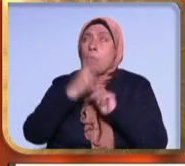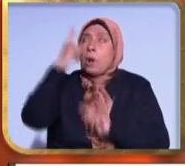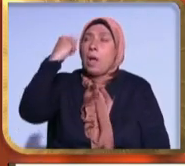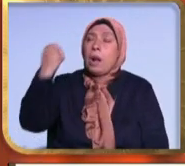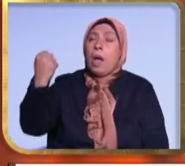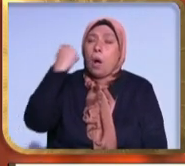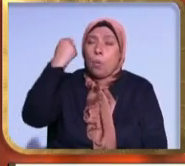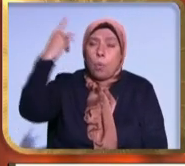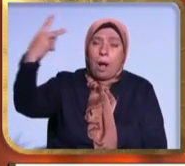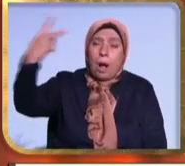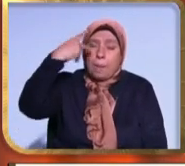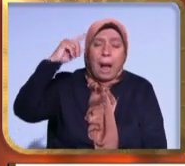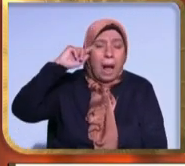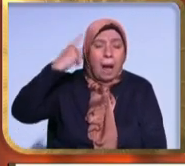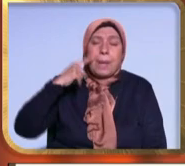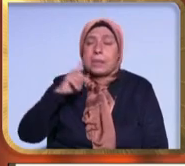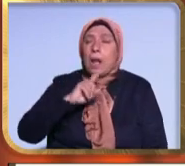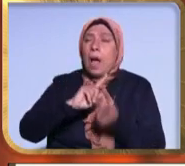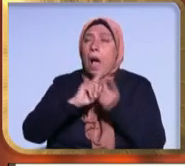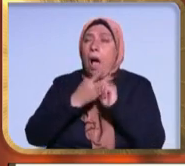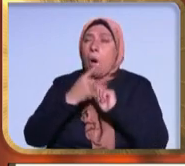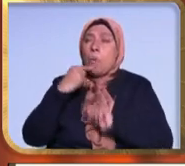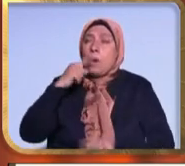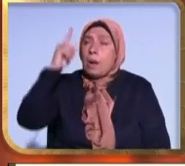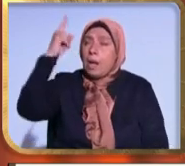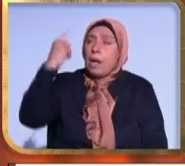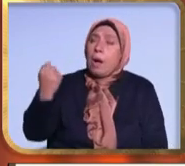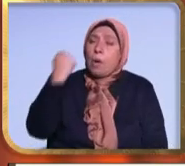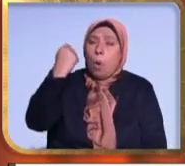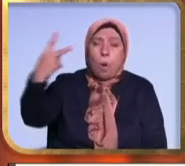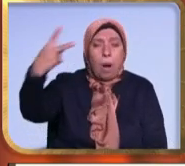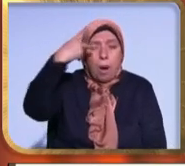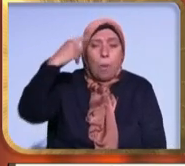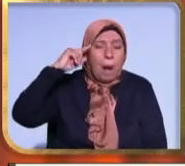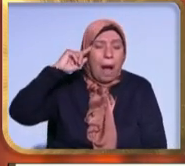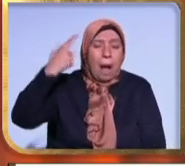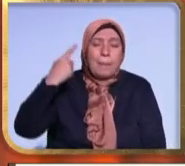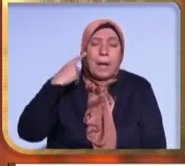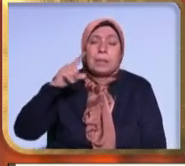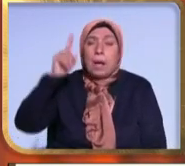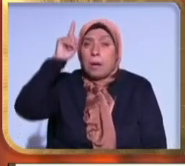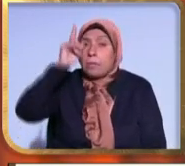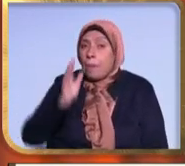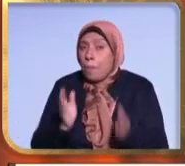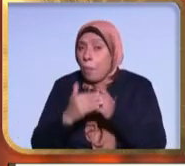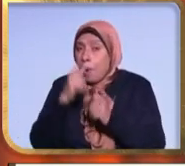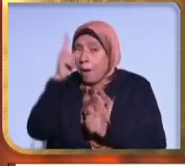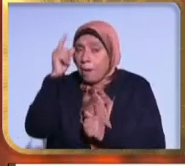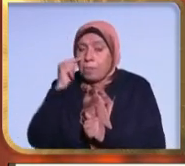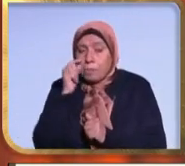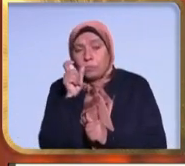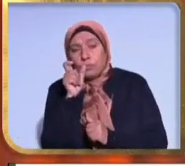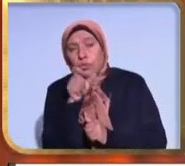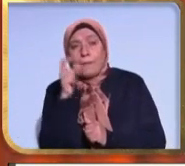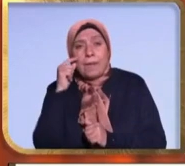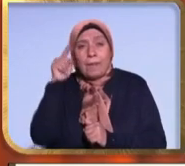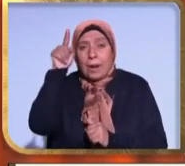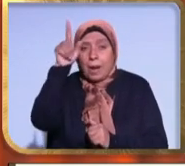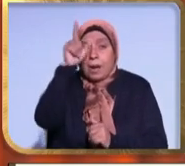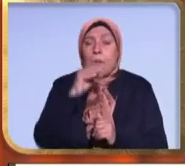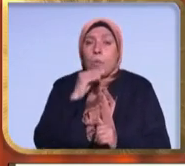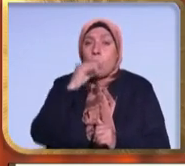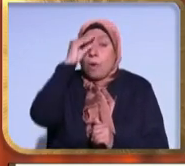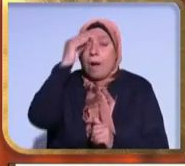علينا، بحول الله لا يقدر علينا، والله من ورائهم محيط، بل هو